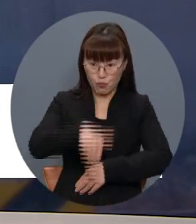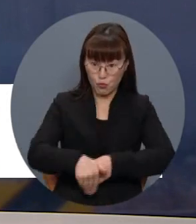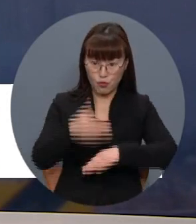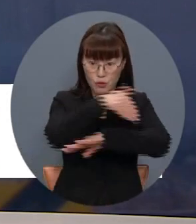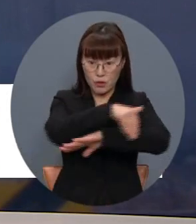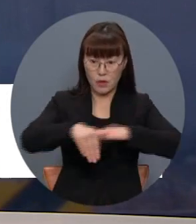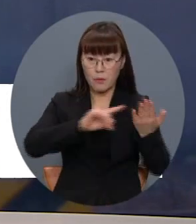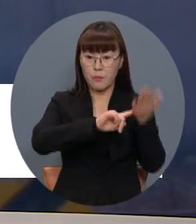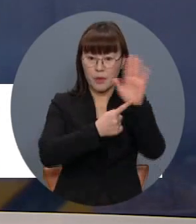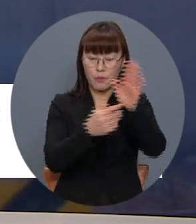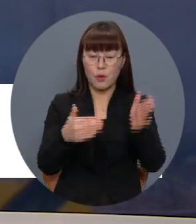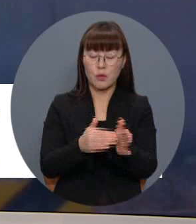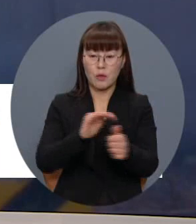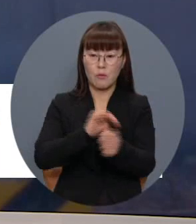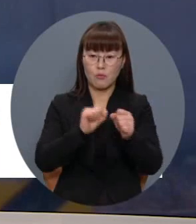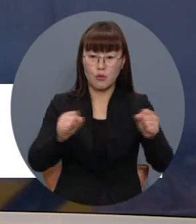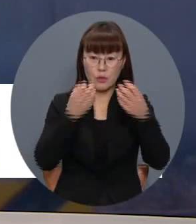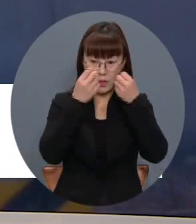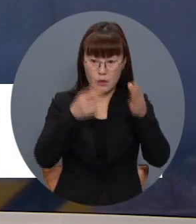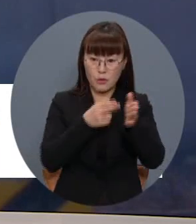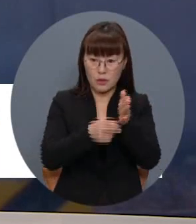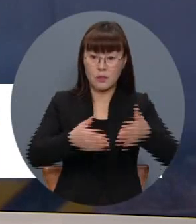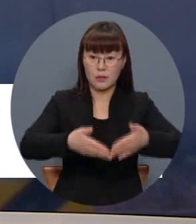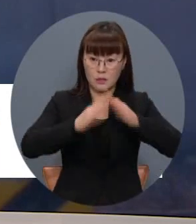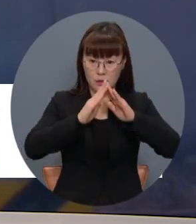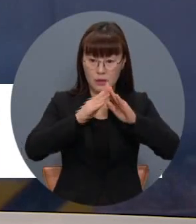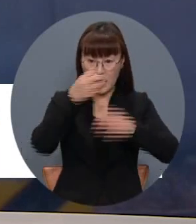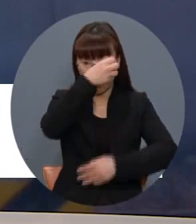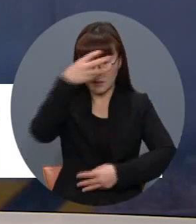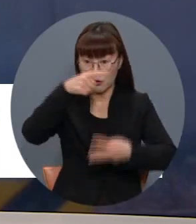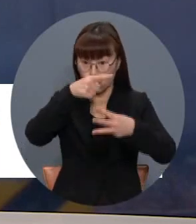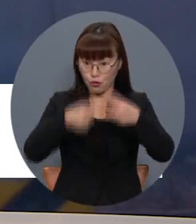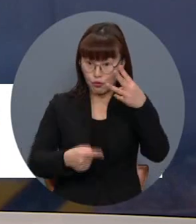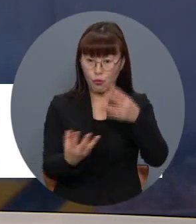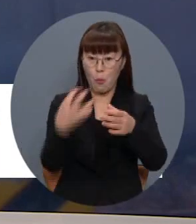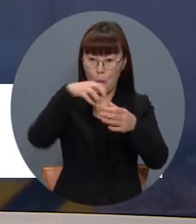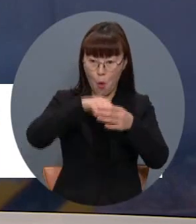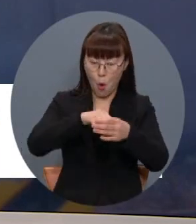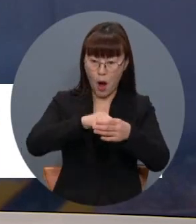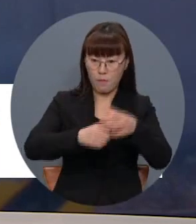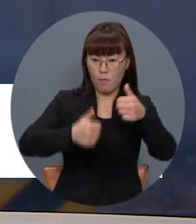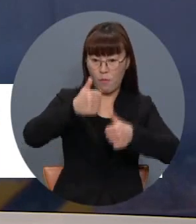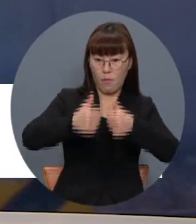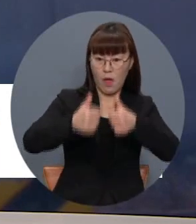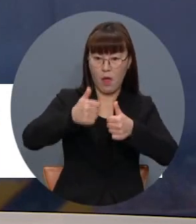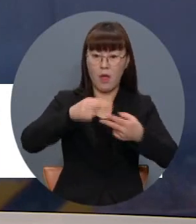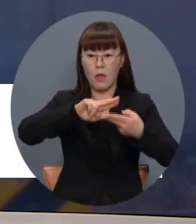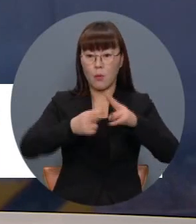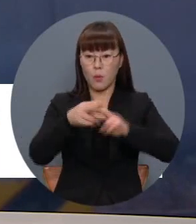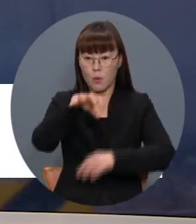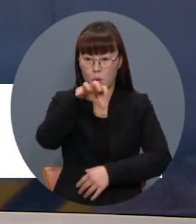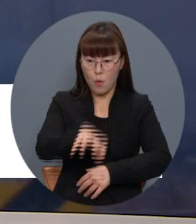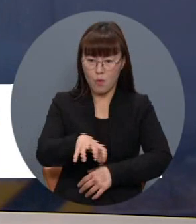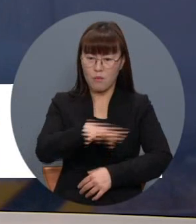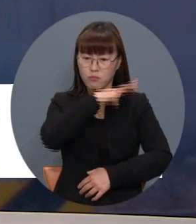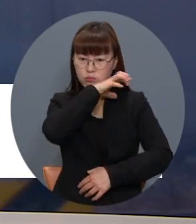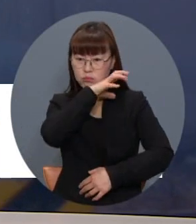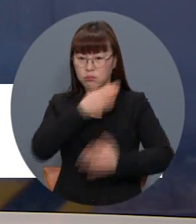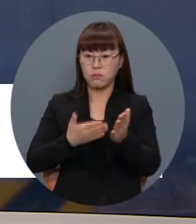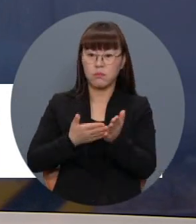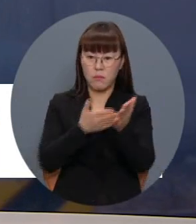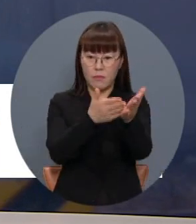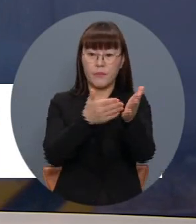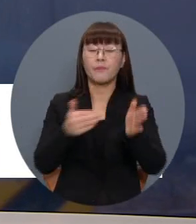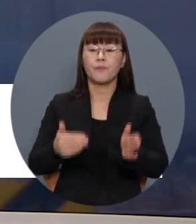발표됐는데요. 경북 지역 신설 역사에 송주군이 포함되면서 유치 경쟁을 벌였던 고령군이 강력하게 반발하고